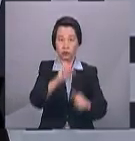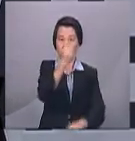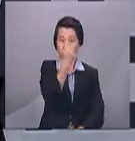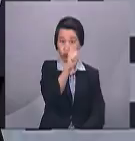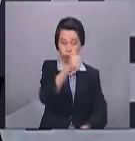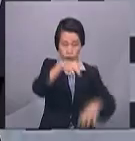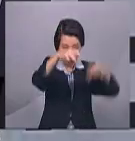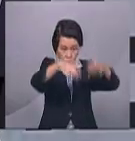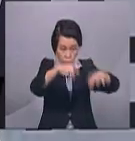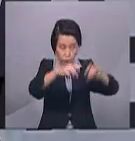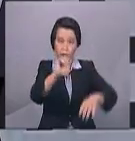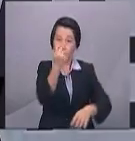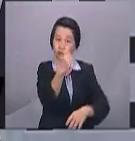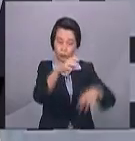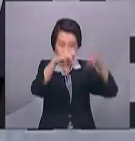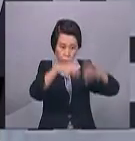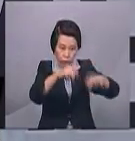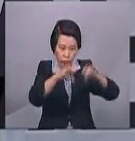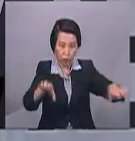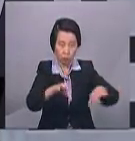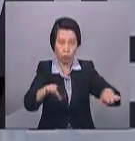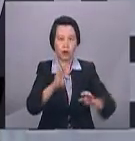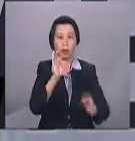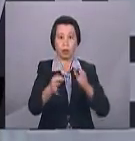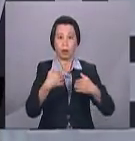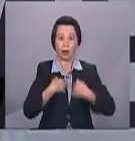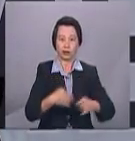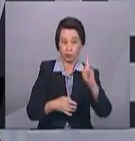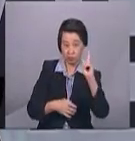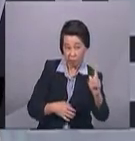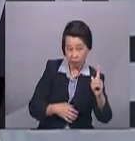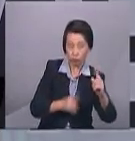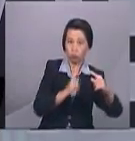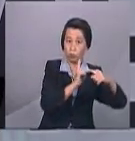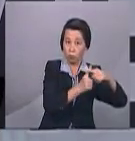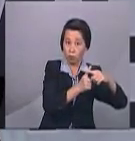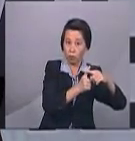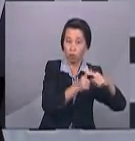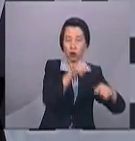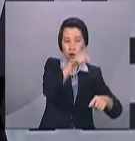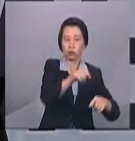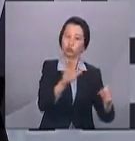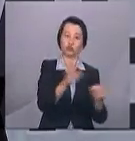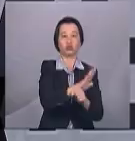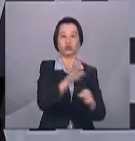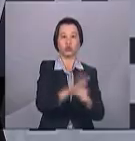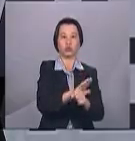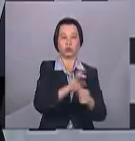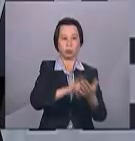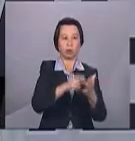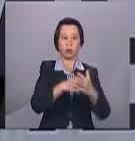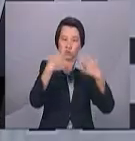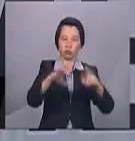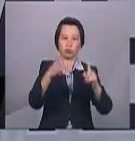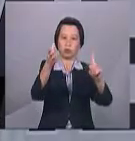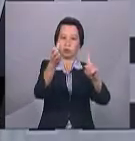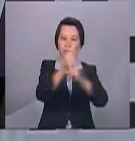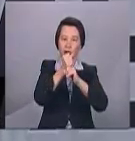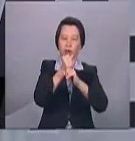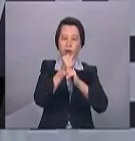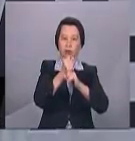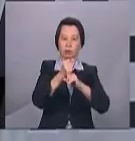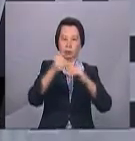yang dilaksanakan, kalau kita ada satu kes positif yang itu memadai, berarti telah mencapai tanda